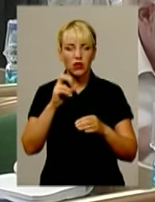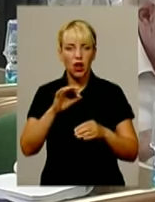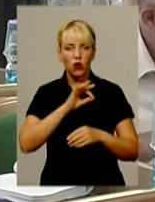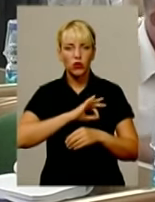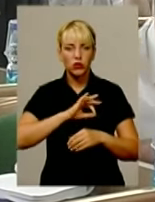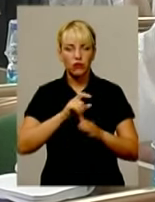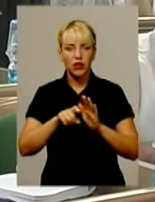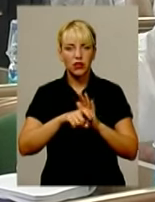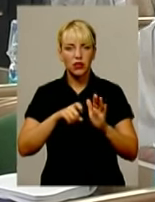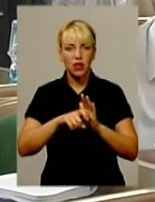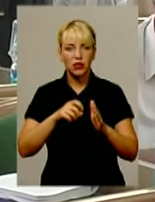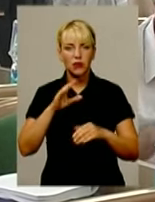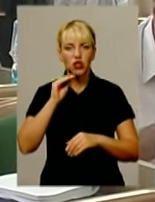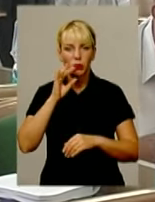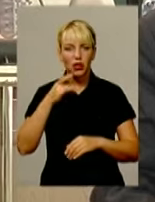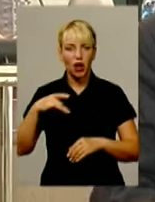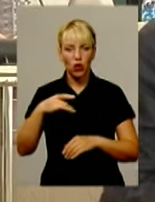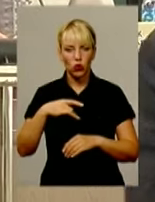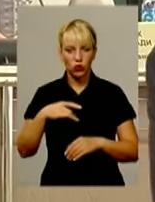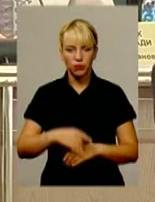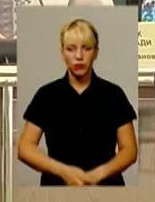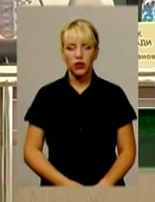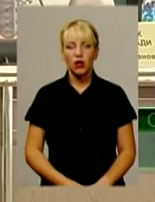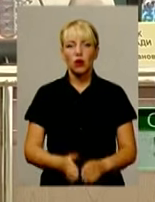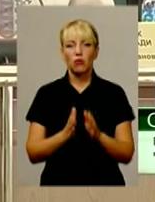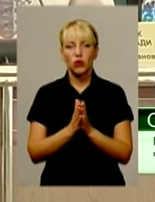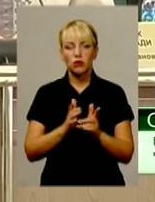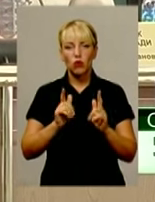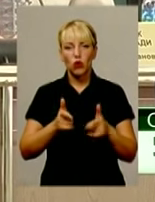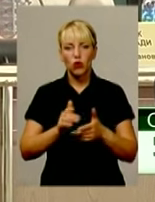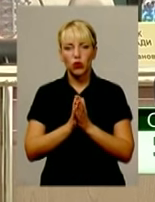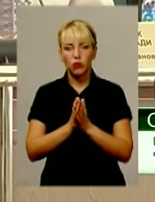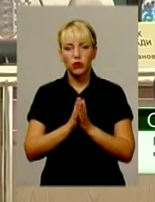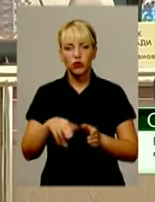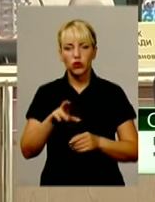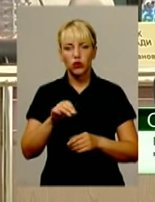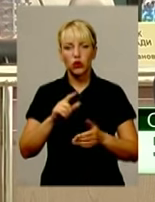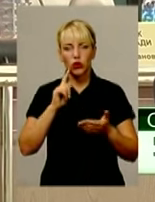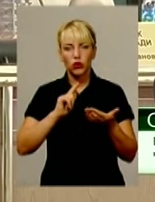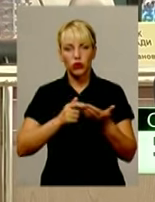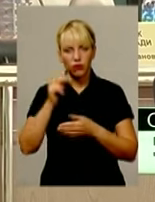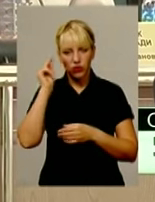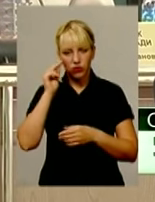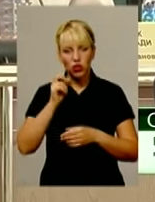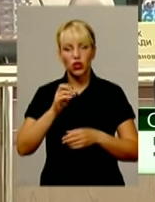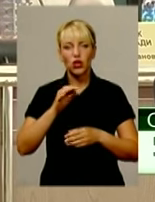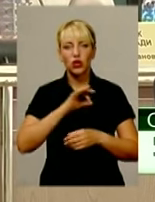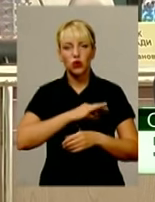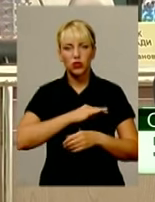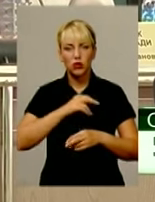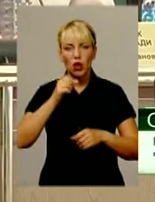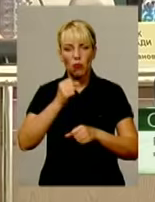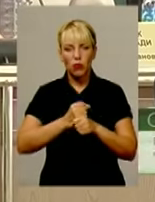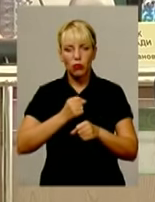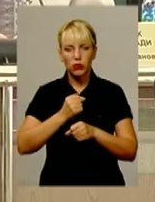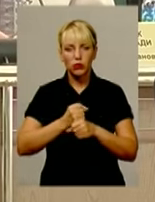Шепетівському районі. До слова, вже не вперше. Ми просимо погодити клопотання щодо геологічного вивчення і дослідно-промислової розробки